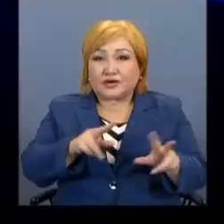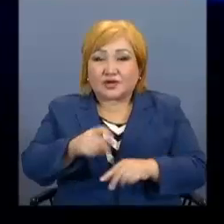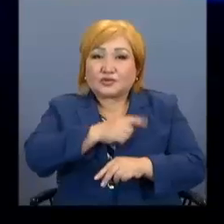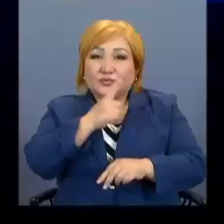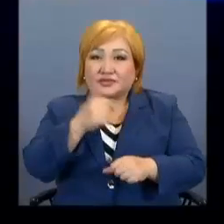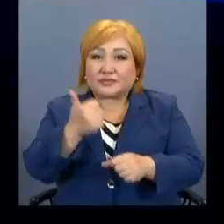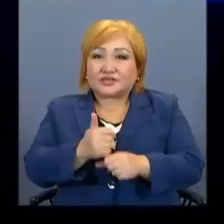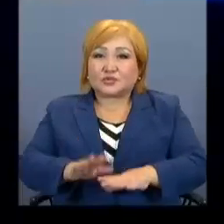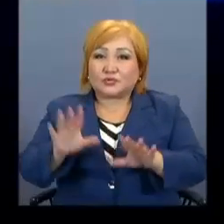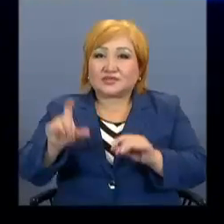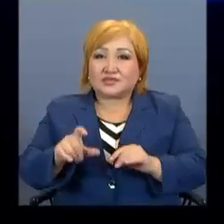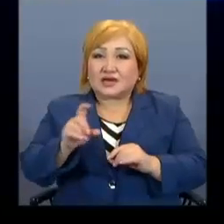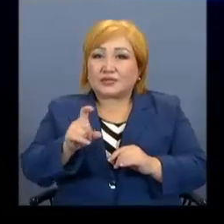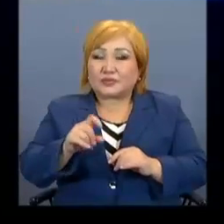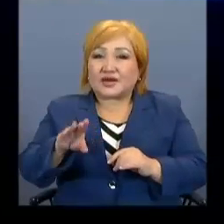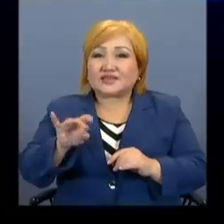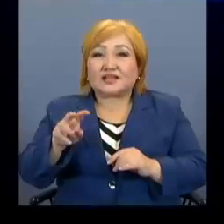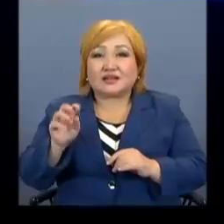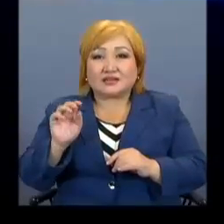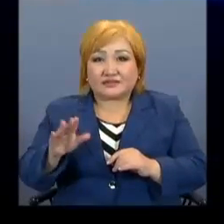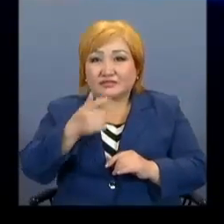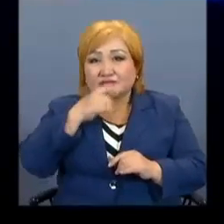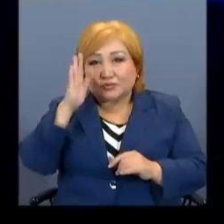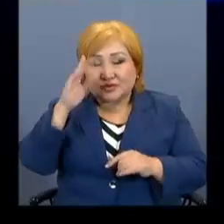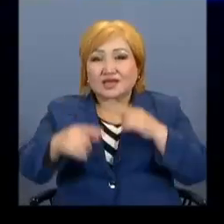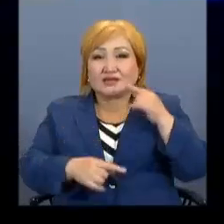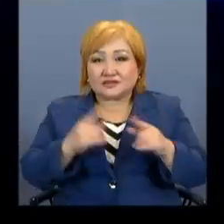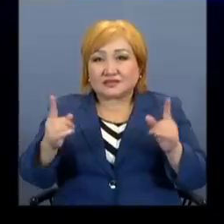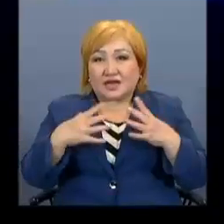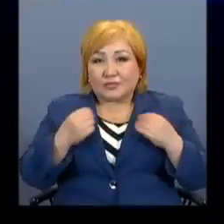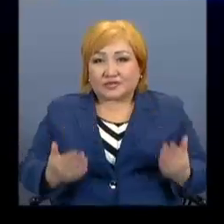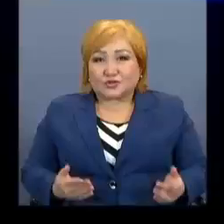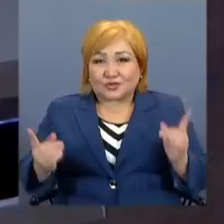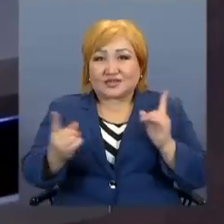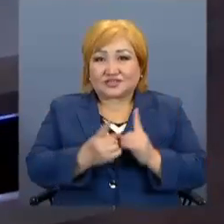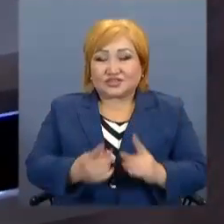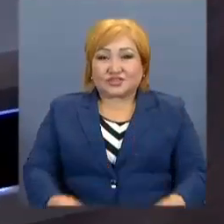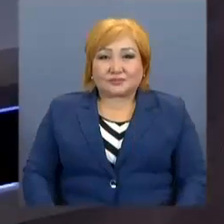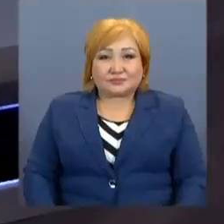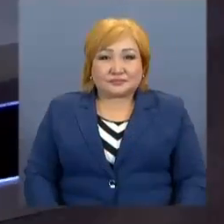инспекциясының басшысының орынбасары Хамитбек Пітірәлиев мырза болатын. Ақшам алаңында амандықта қауышқанша.